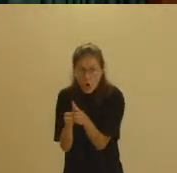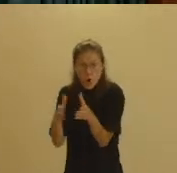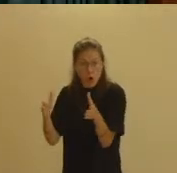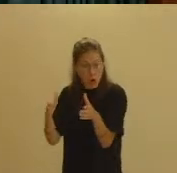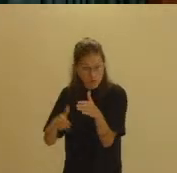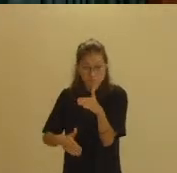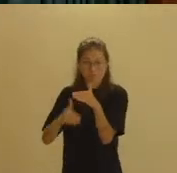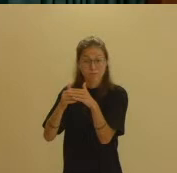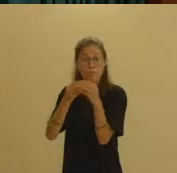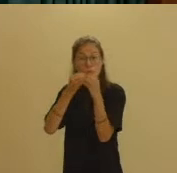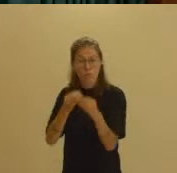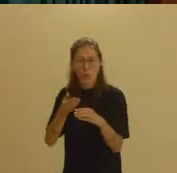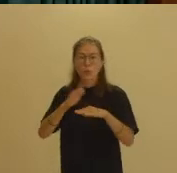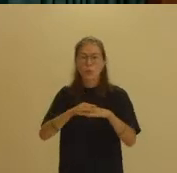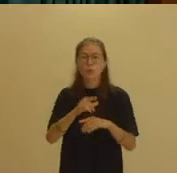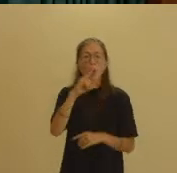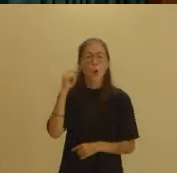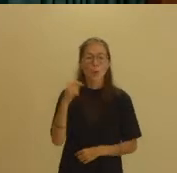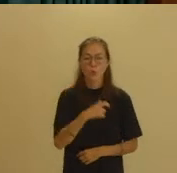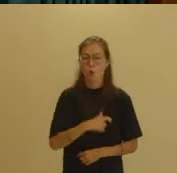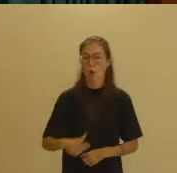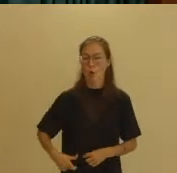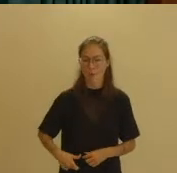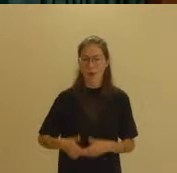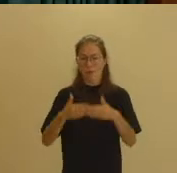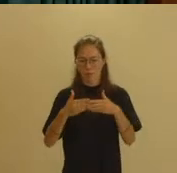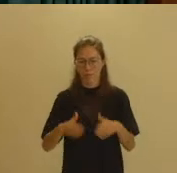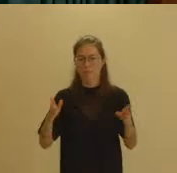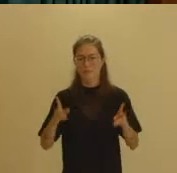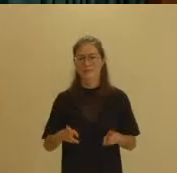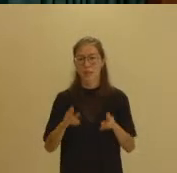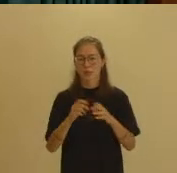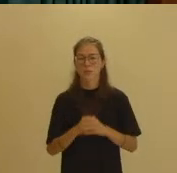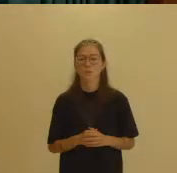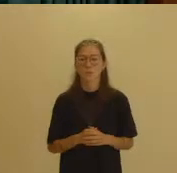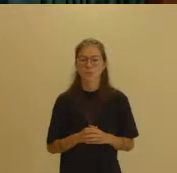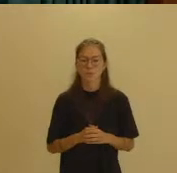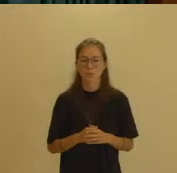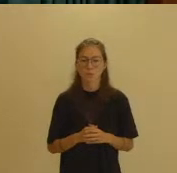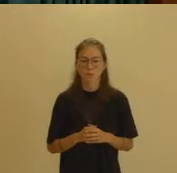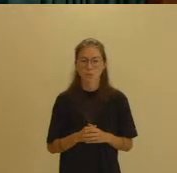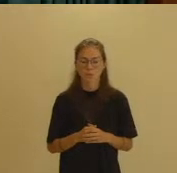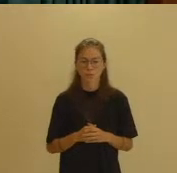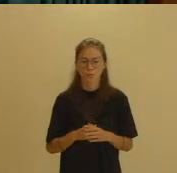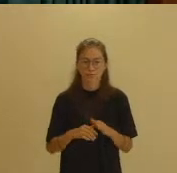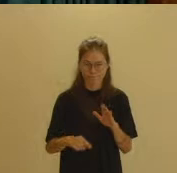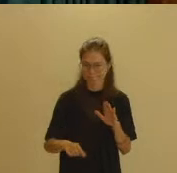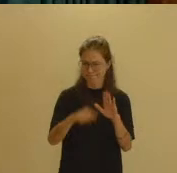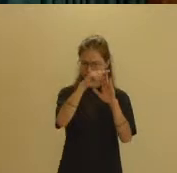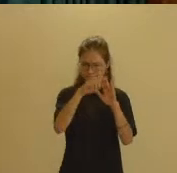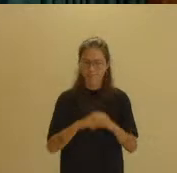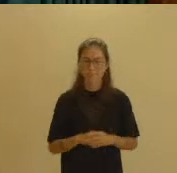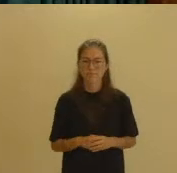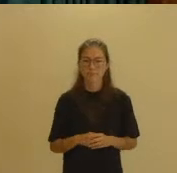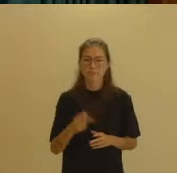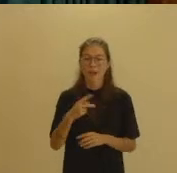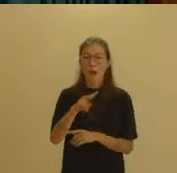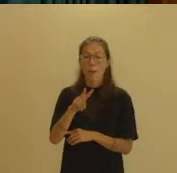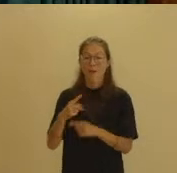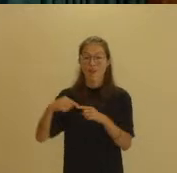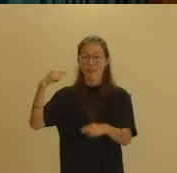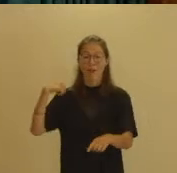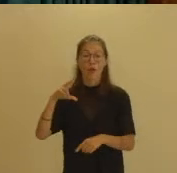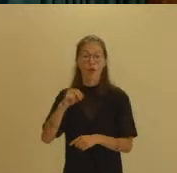atteint, Monsieur le maire ouvre la séance. Adoption du procès-verbal du Conseil municipal du